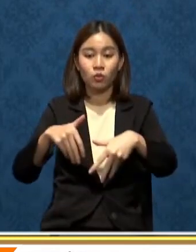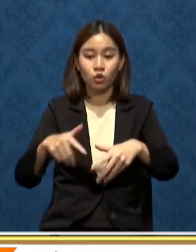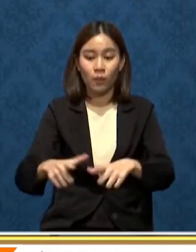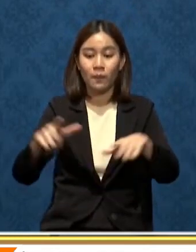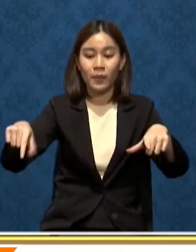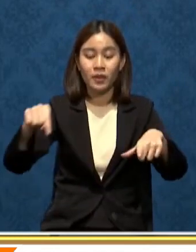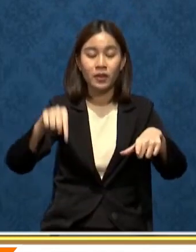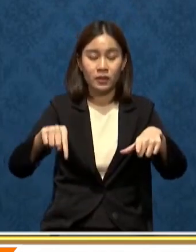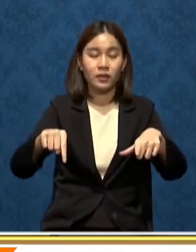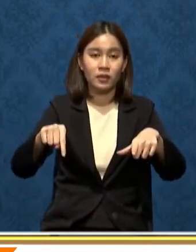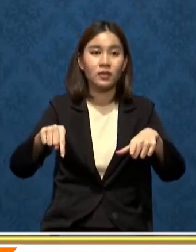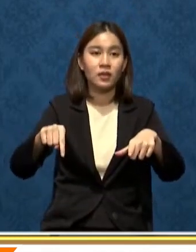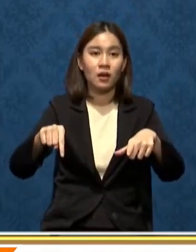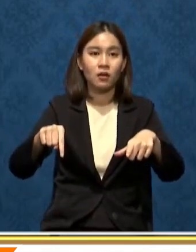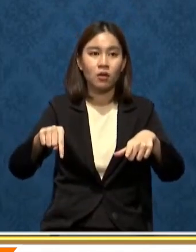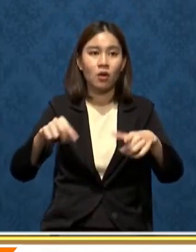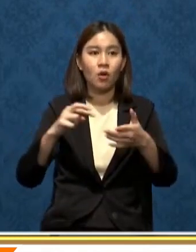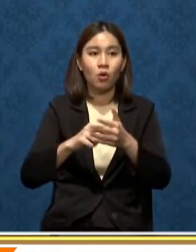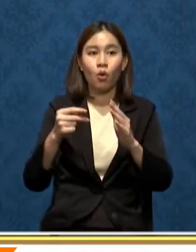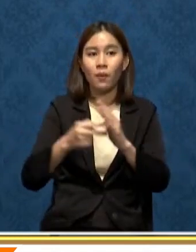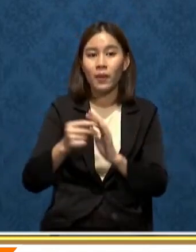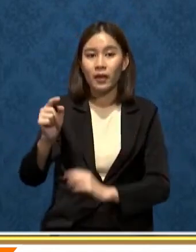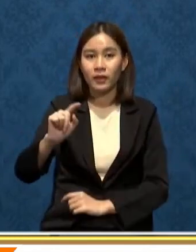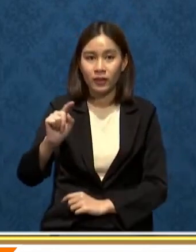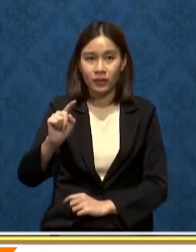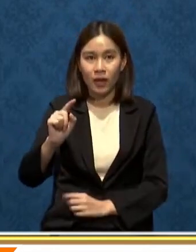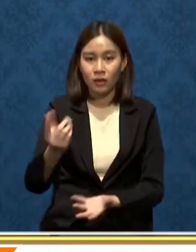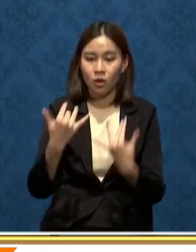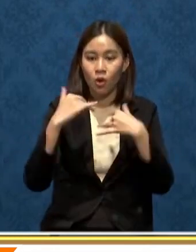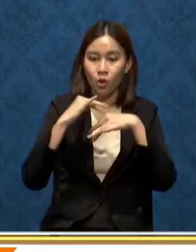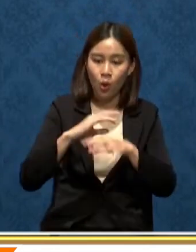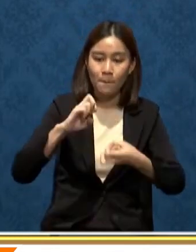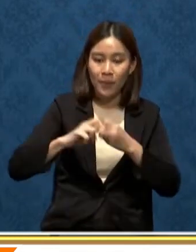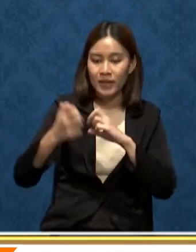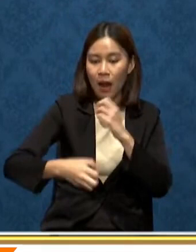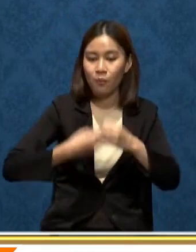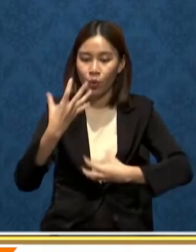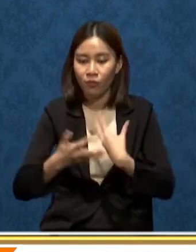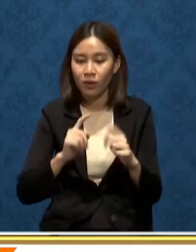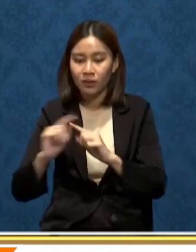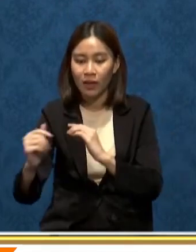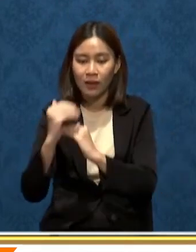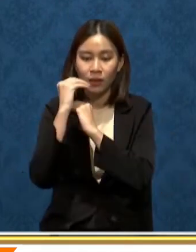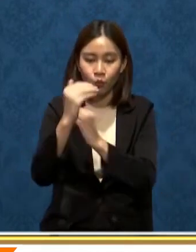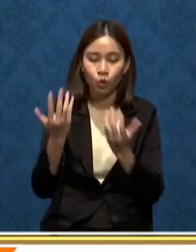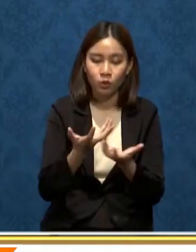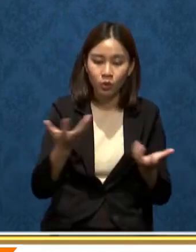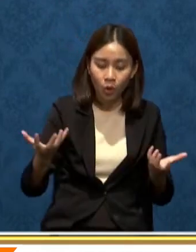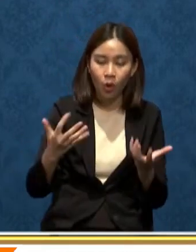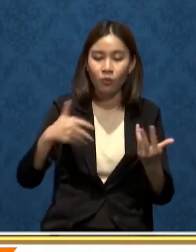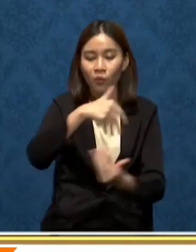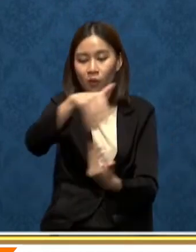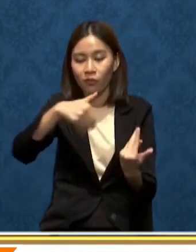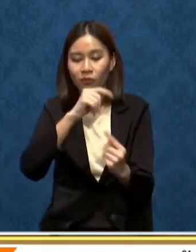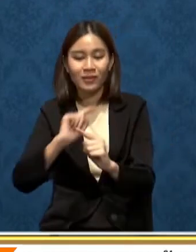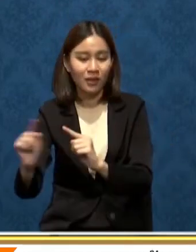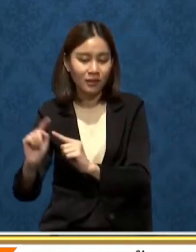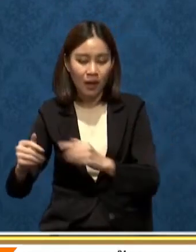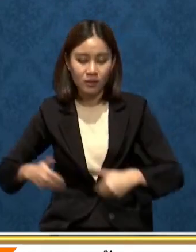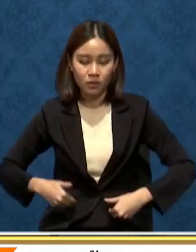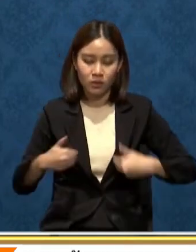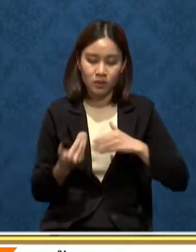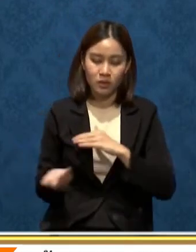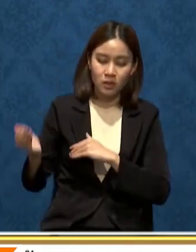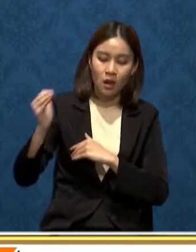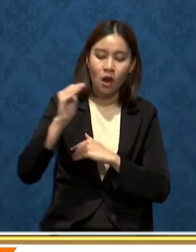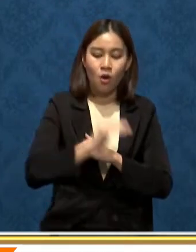ไม่สามารถทิ้จะมีศิทศแม้กทั่งจะรวมสะทรouteปัญหา กำหนดการใช้สัพยากรและความเป็วิธีช